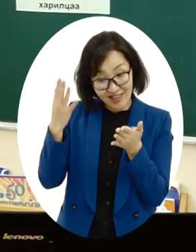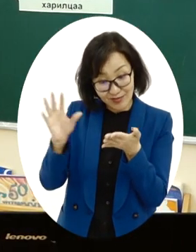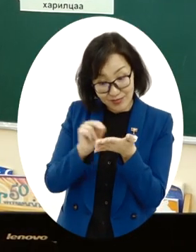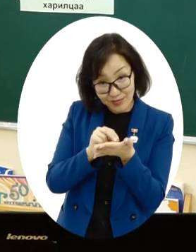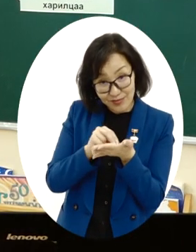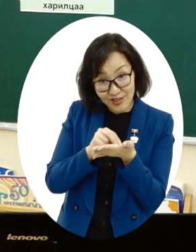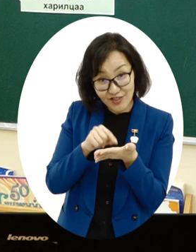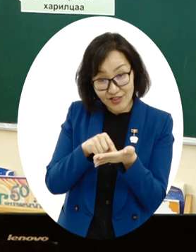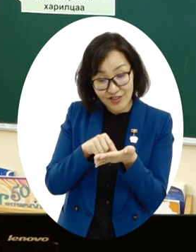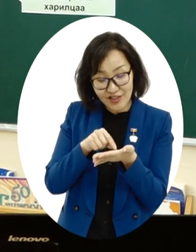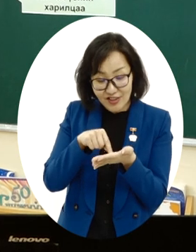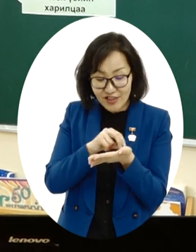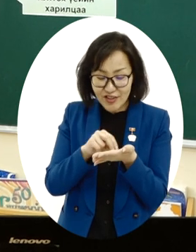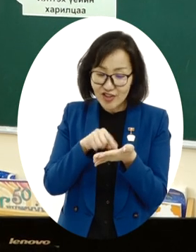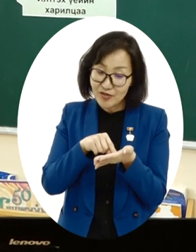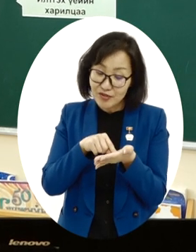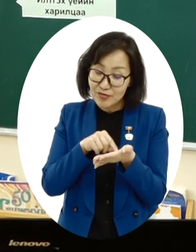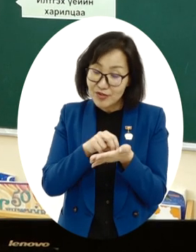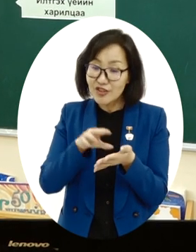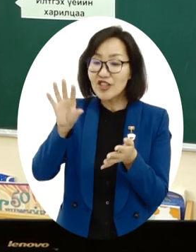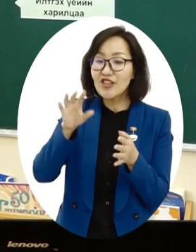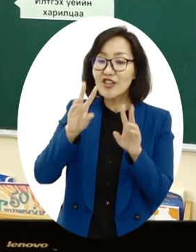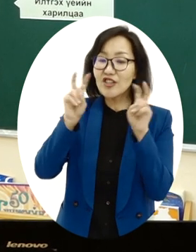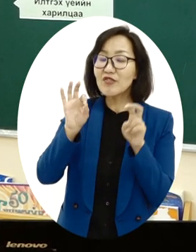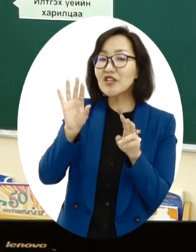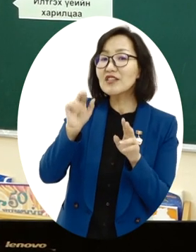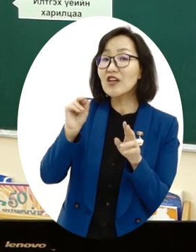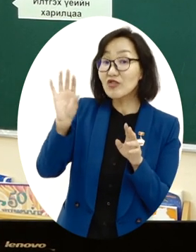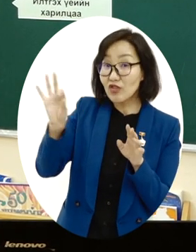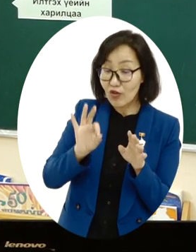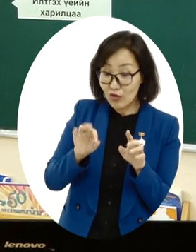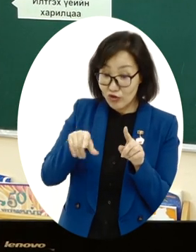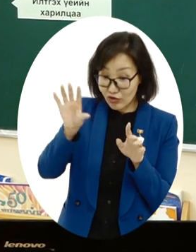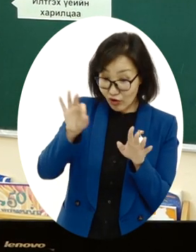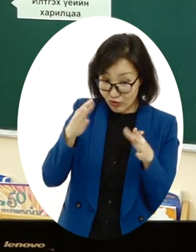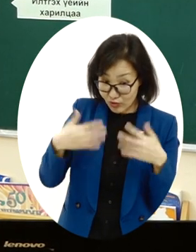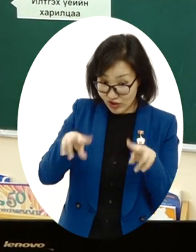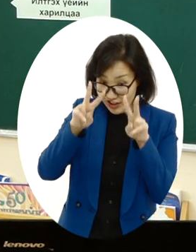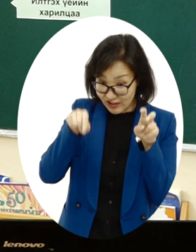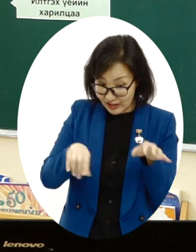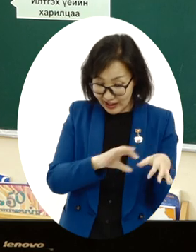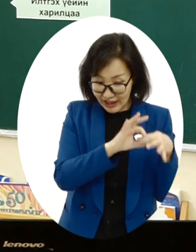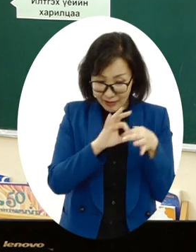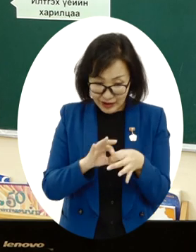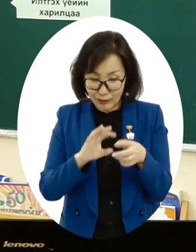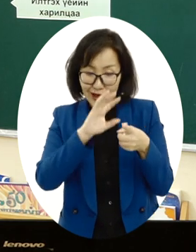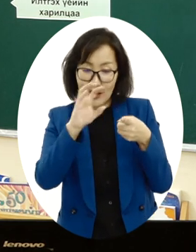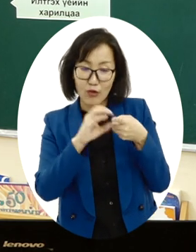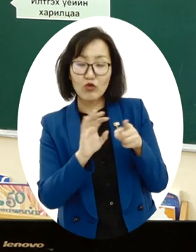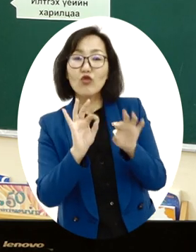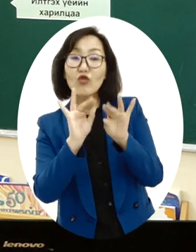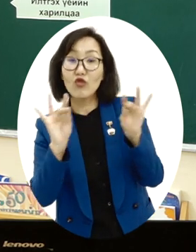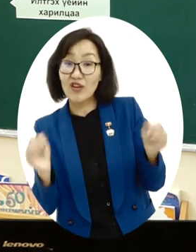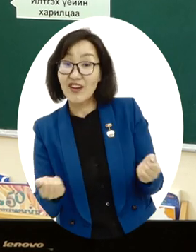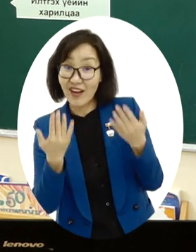суралцахын тулд илтгэлийн сэдвийг хэрхэн сонгох вэ? Тухайн сонгосон сэдвээсээ хамаарад агуулга маань өөр өөр гарч ирнэ